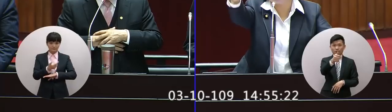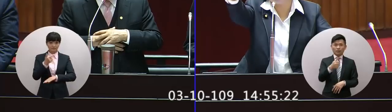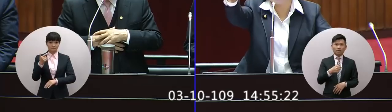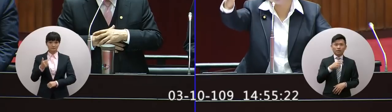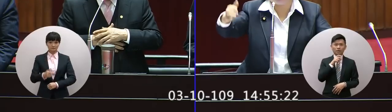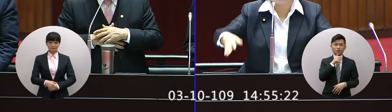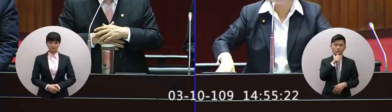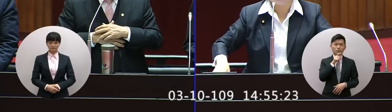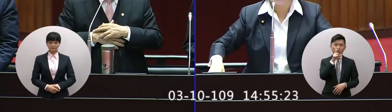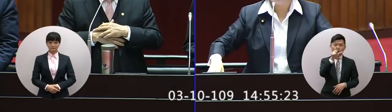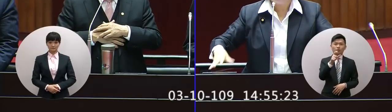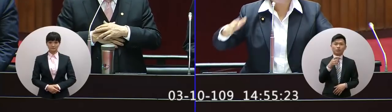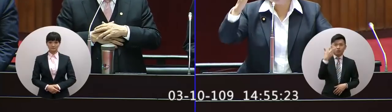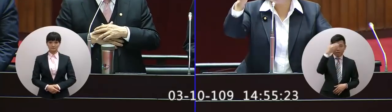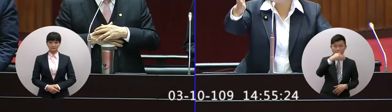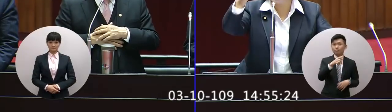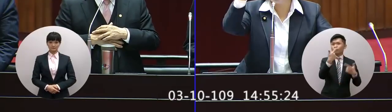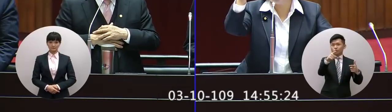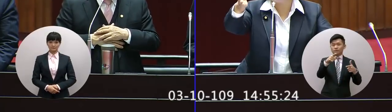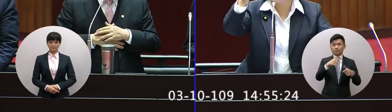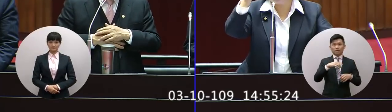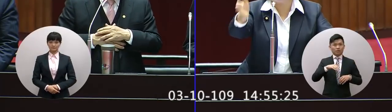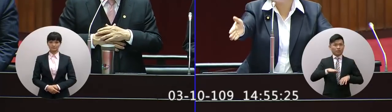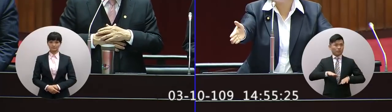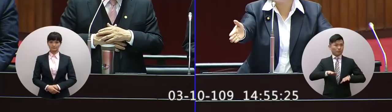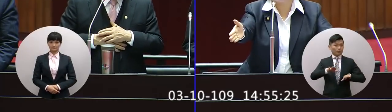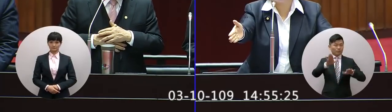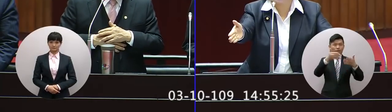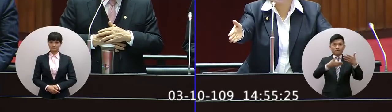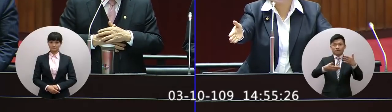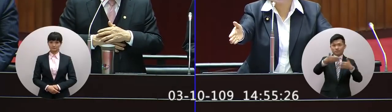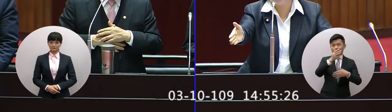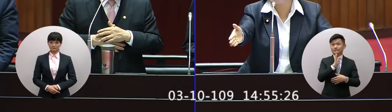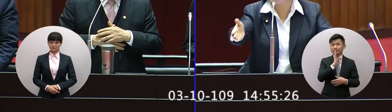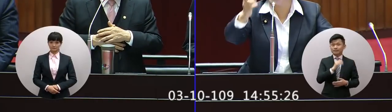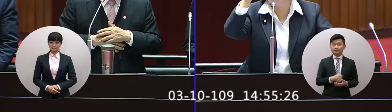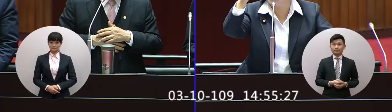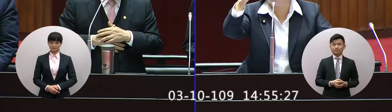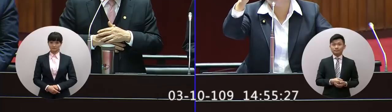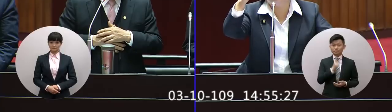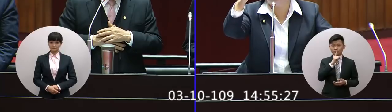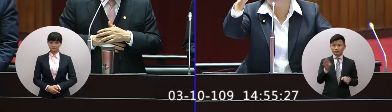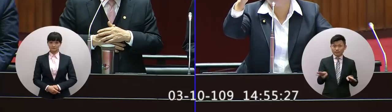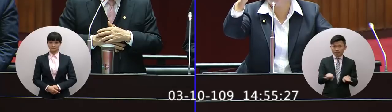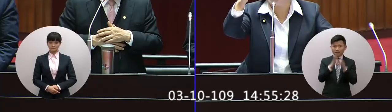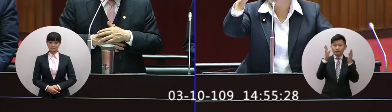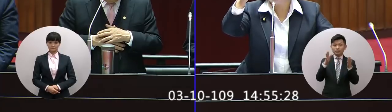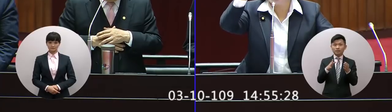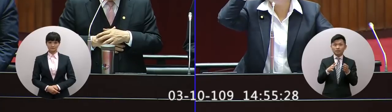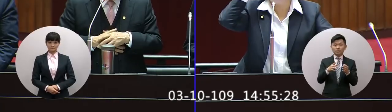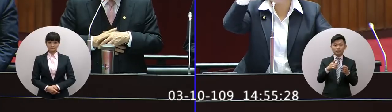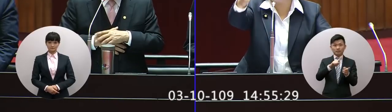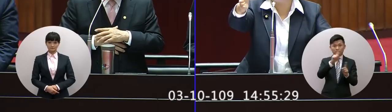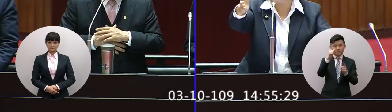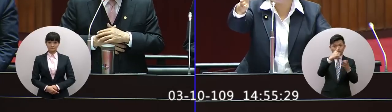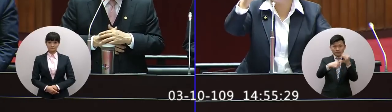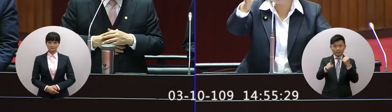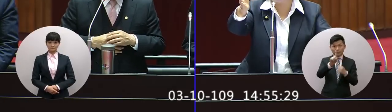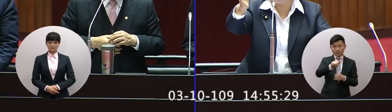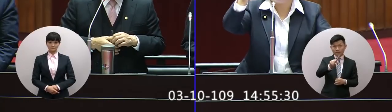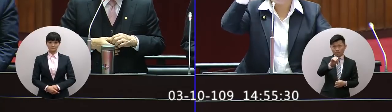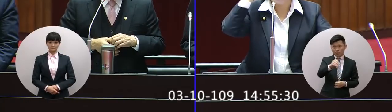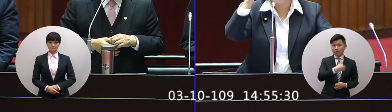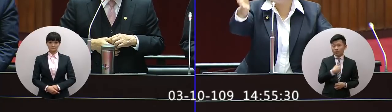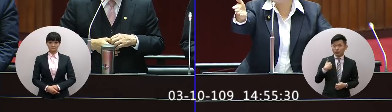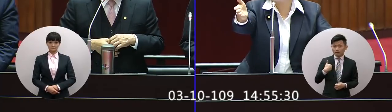嘞，他越来越好嘞，所以他说到开始有1000万片，昨天我们在经济委员